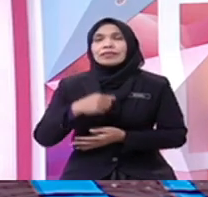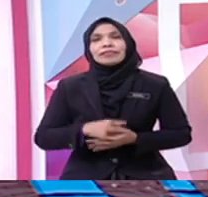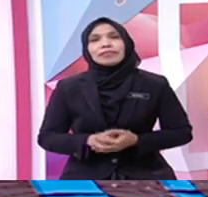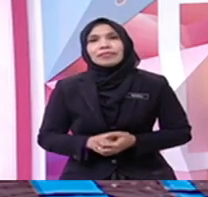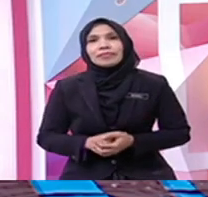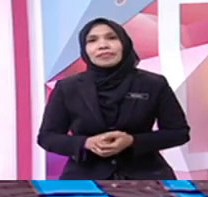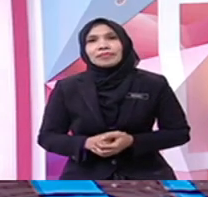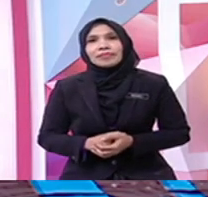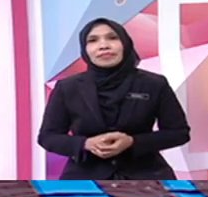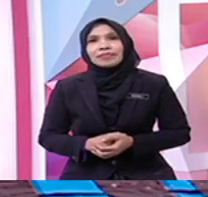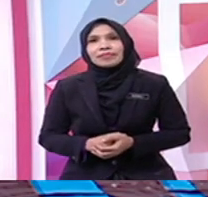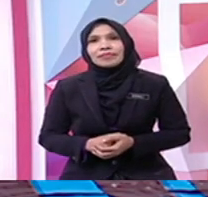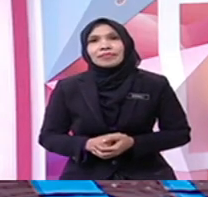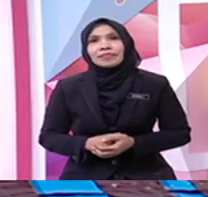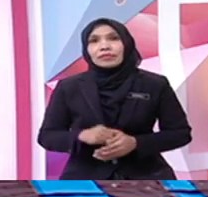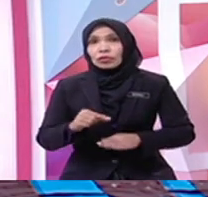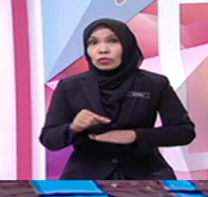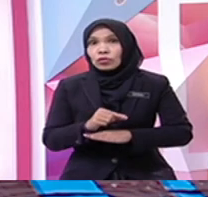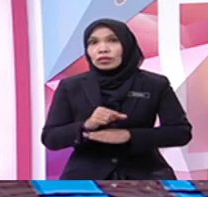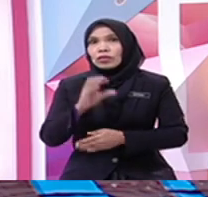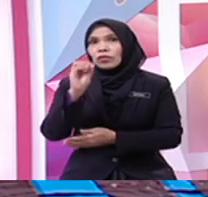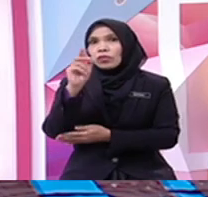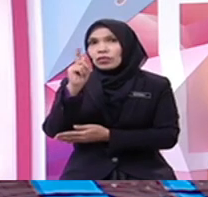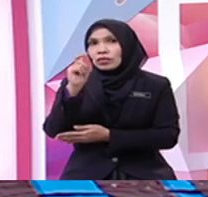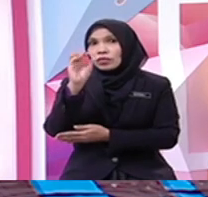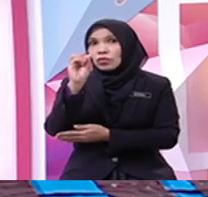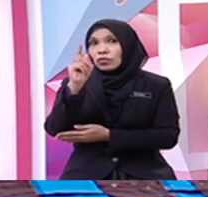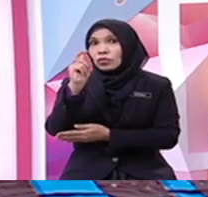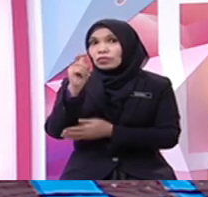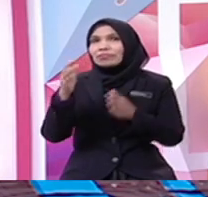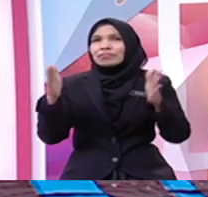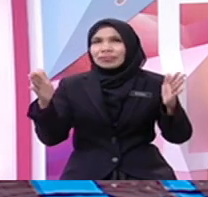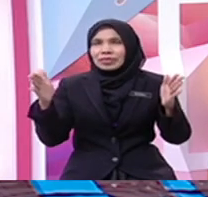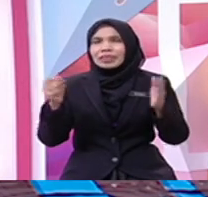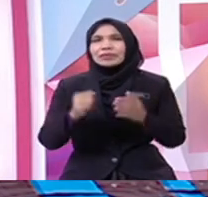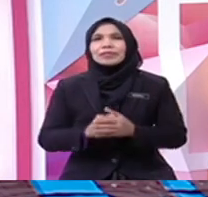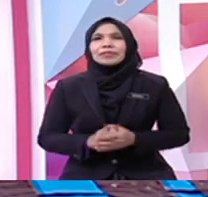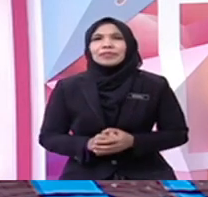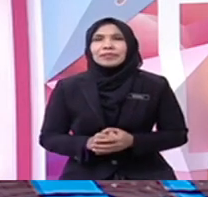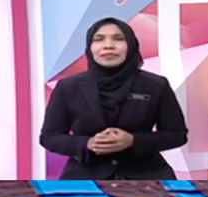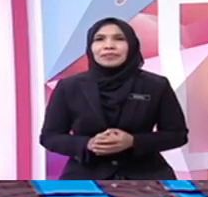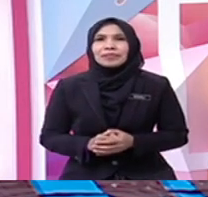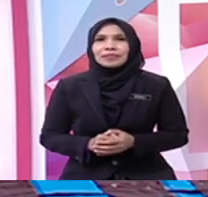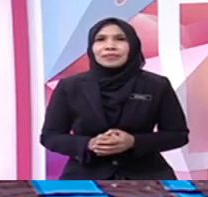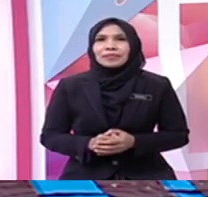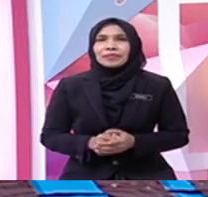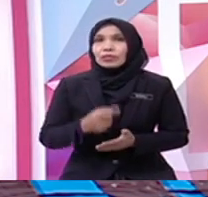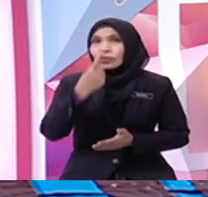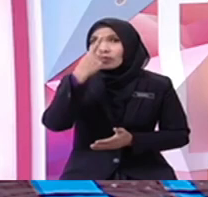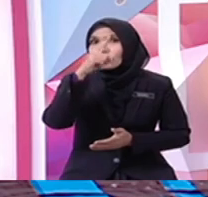butuh kasto maksudnya menggunakan otot-otot besar Sudi akan menguatkan bahagia kaki gitu Ini